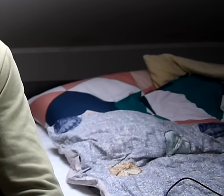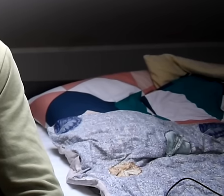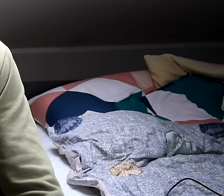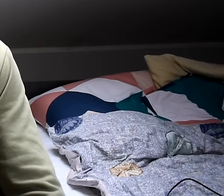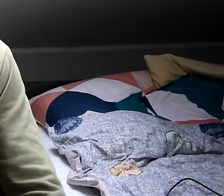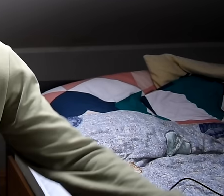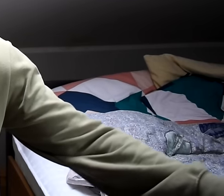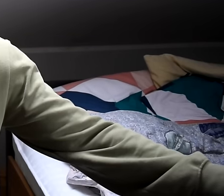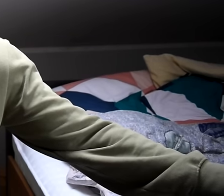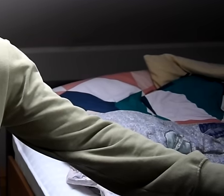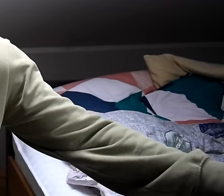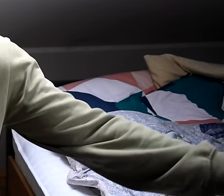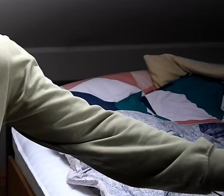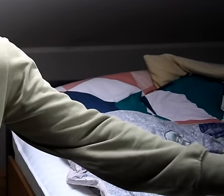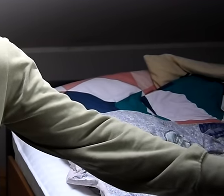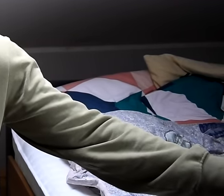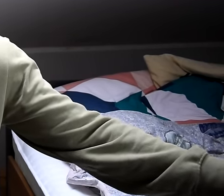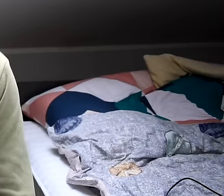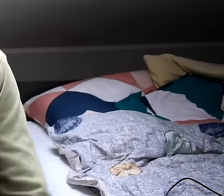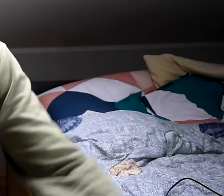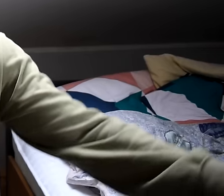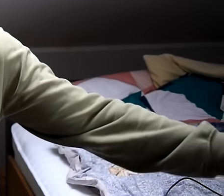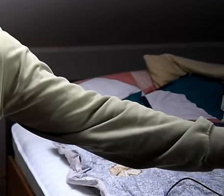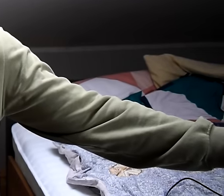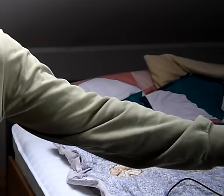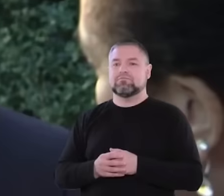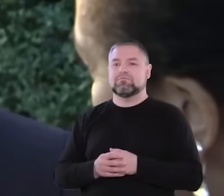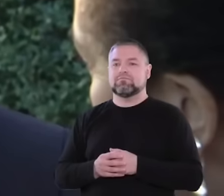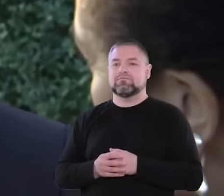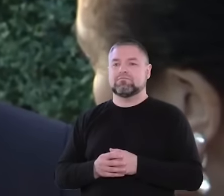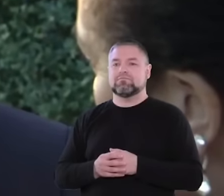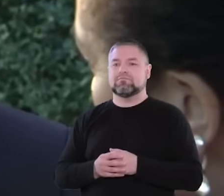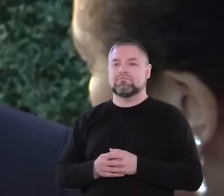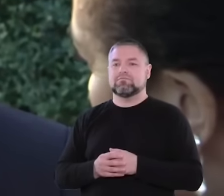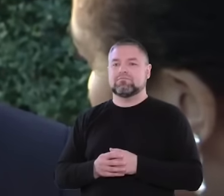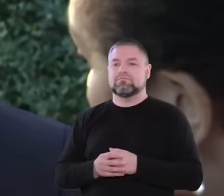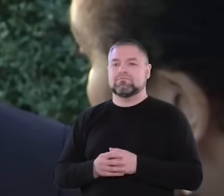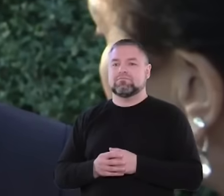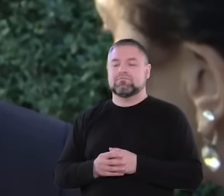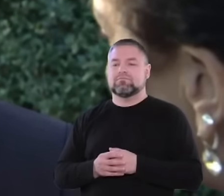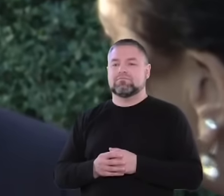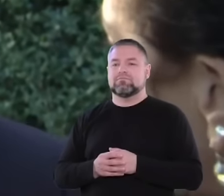A co to jest, k***a, program jakiś bimbrownicy? Program winiarze?